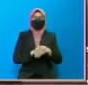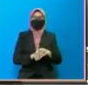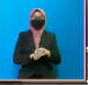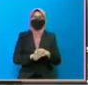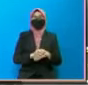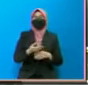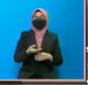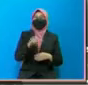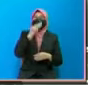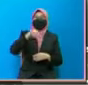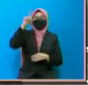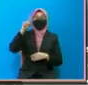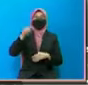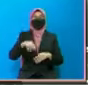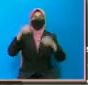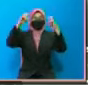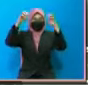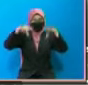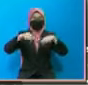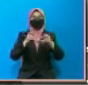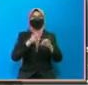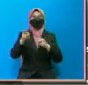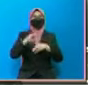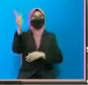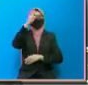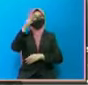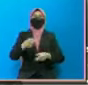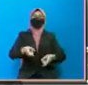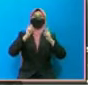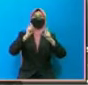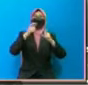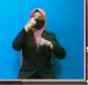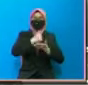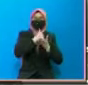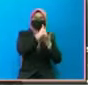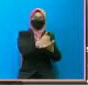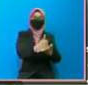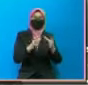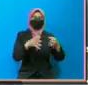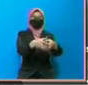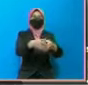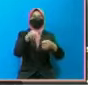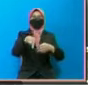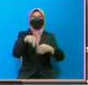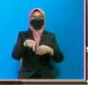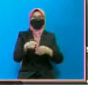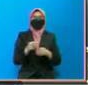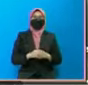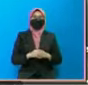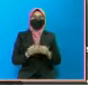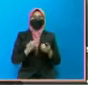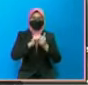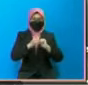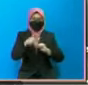Alhamdulillah berkat usaha ini ini kerajaan mampu bergerak dengan lebih pantas bagi membantu mereka yang terkesan bukan itu